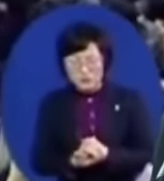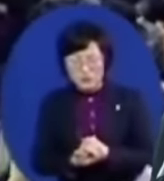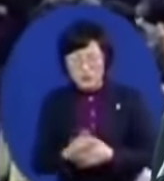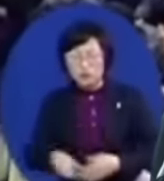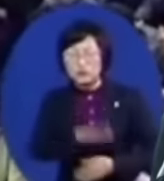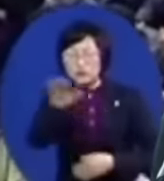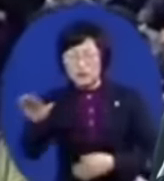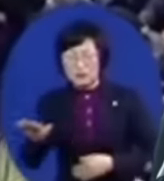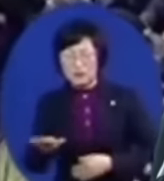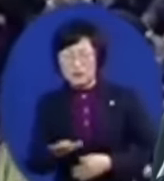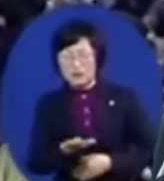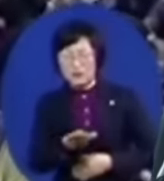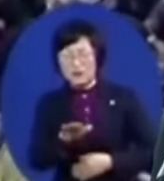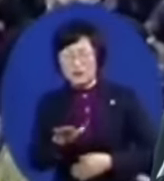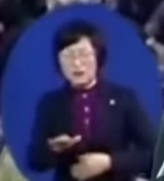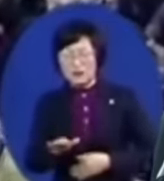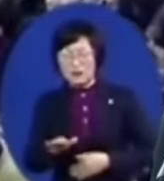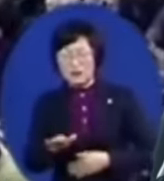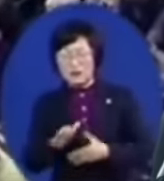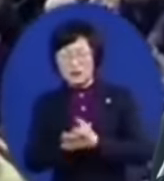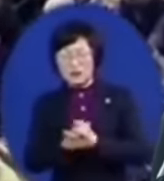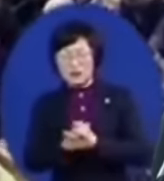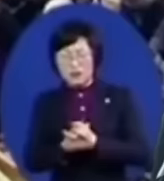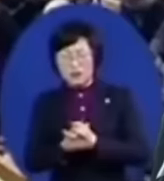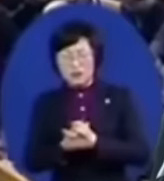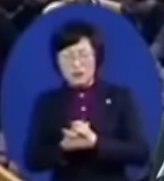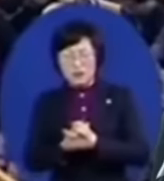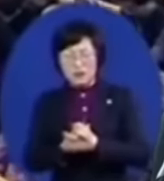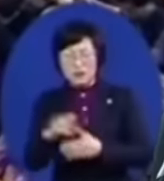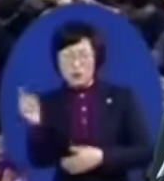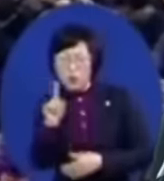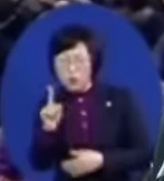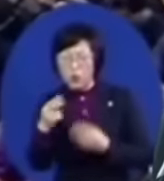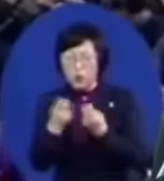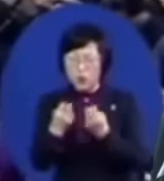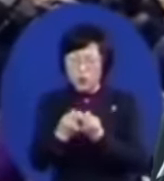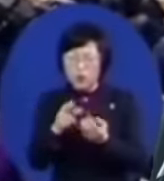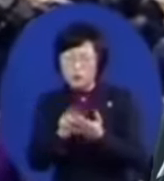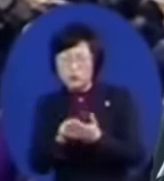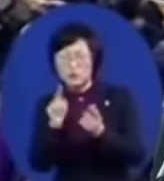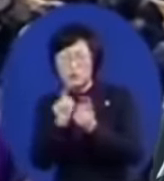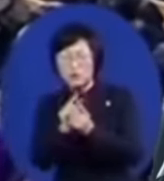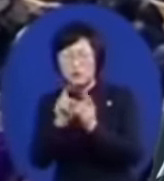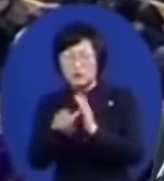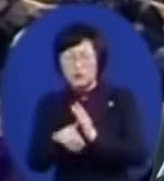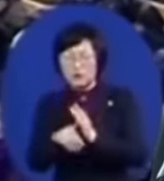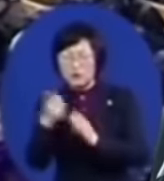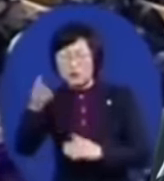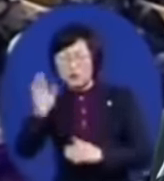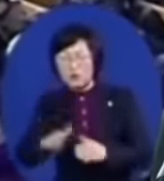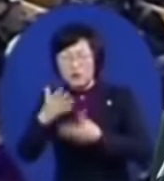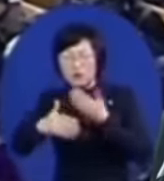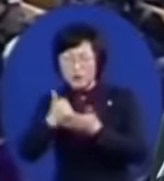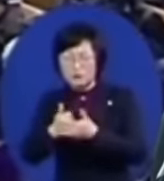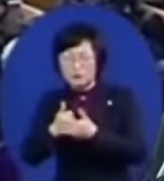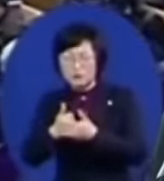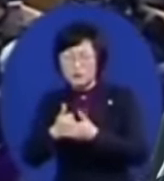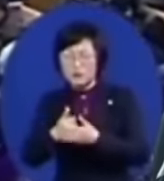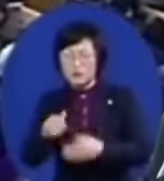우리가 마음이 감동이 되고 어찌할 바를 모릅니다. 우리 너무나 하나님을 잘못 믿고